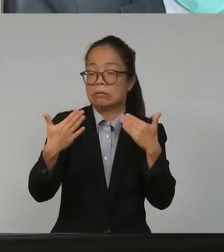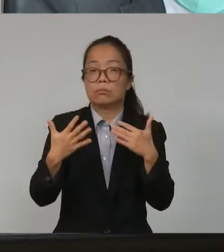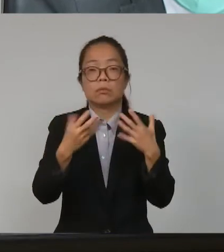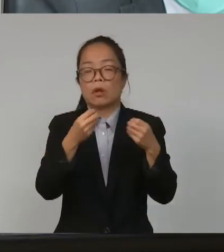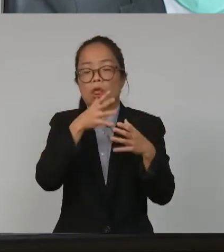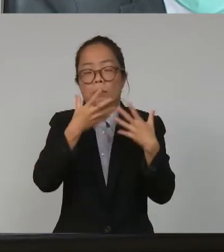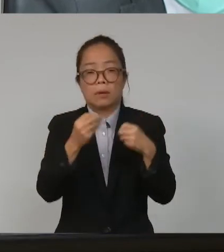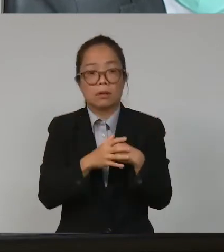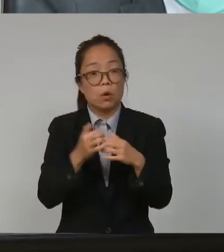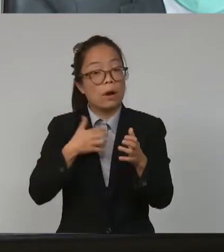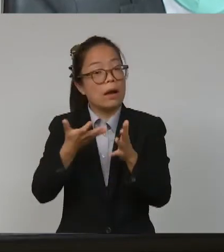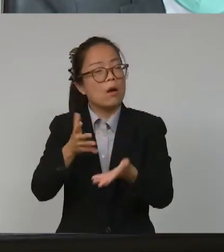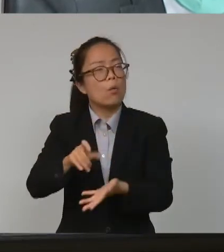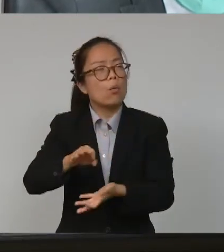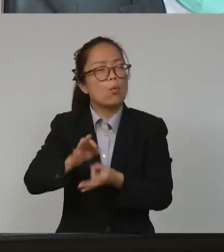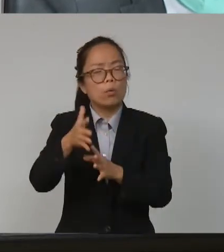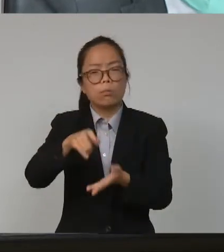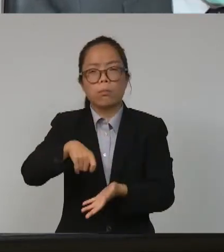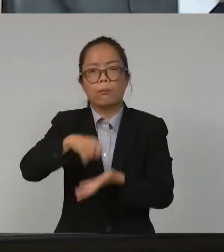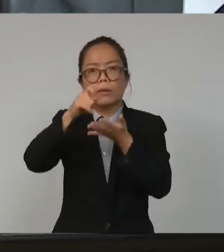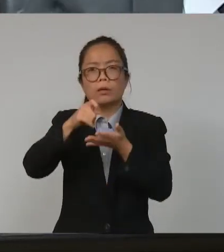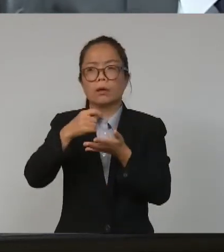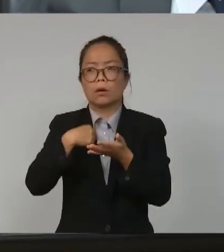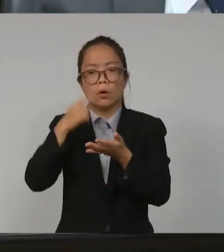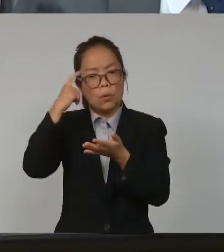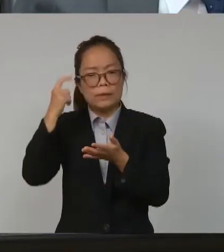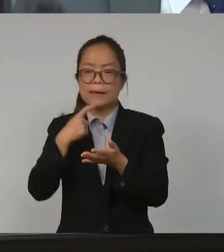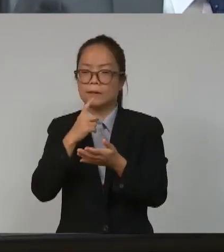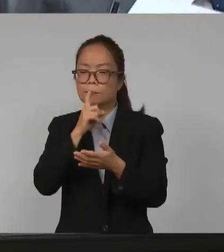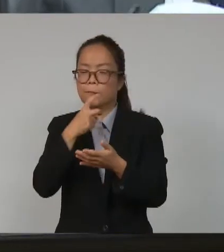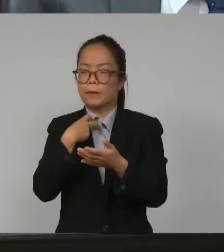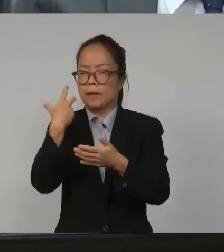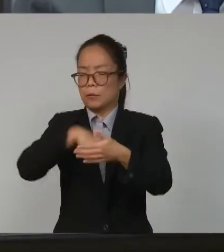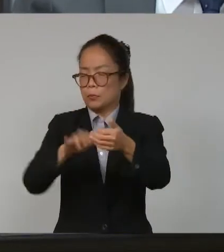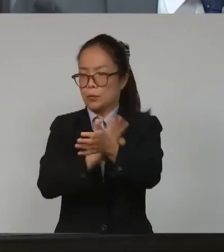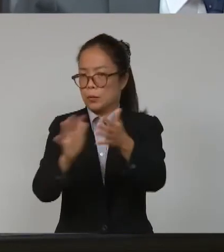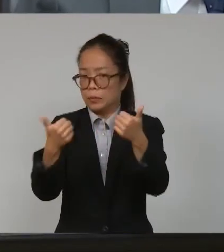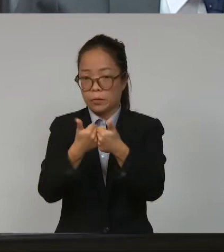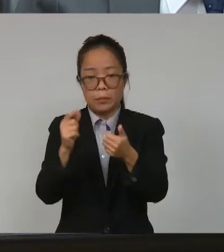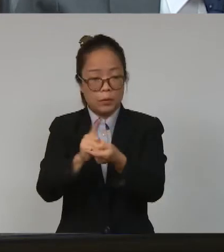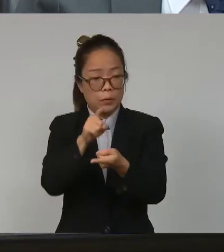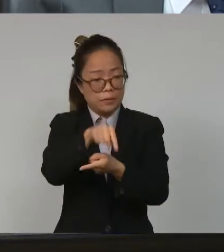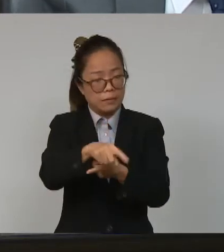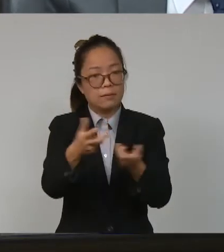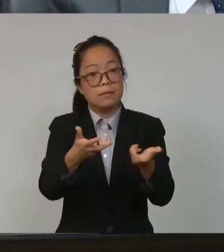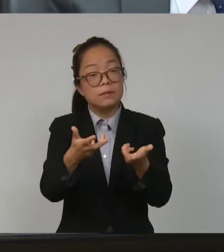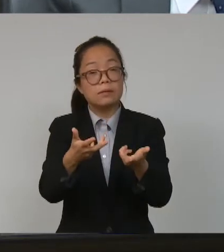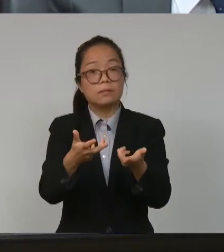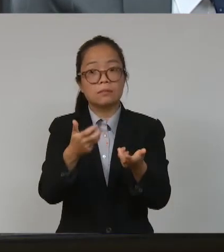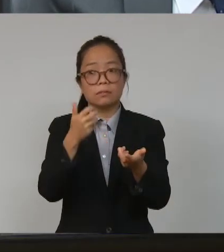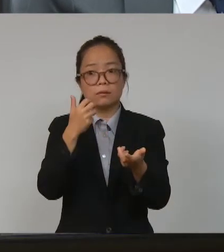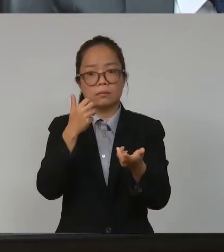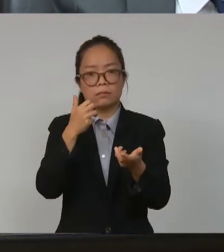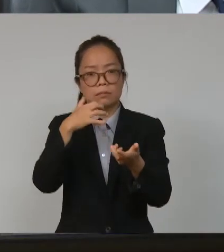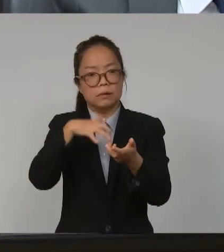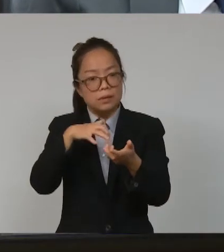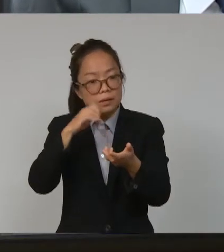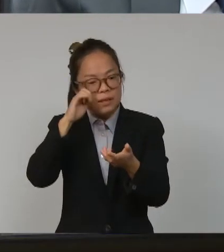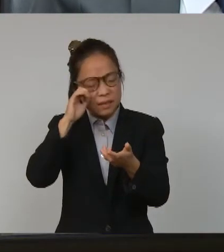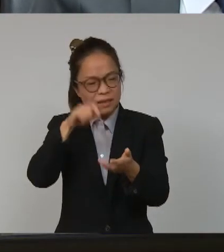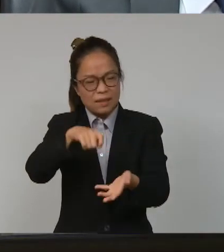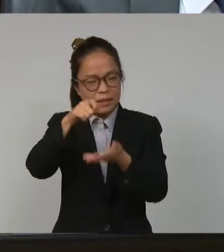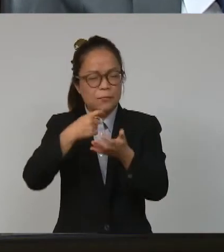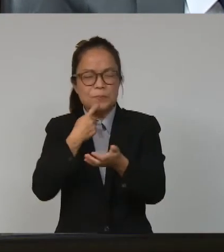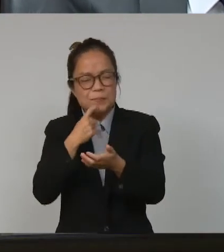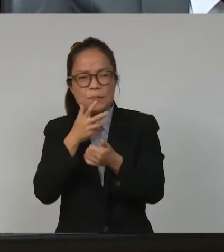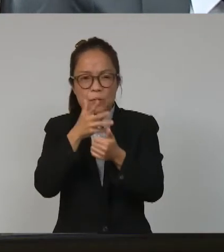来哈。我刚前面为什么讲说，其实我猜中选会呢，对于这个案子里面的那个提出疑问